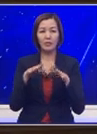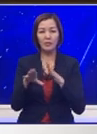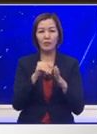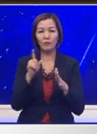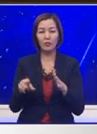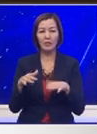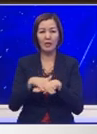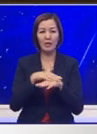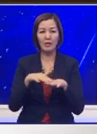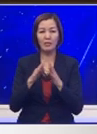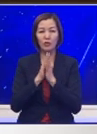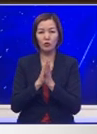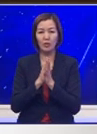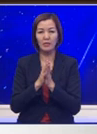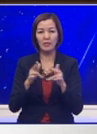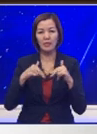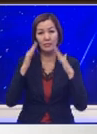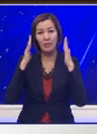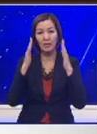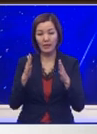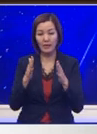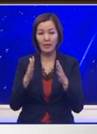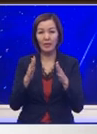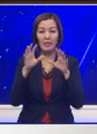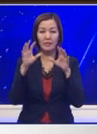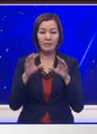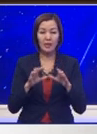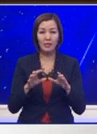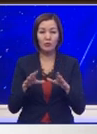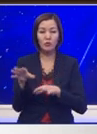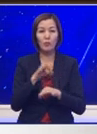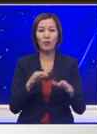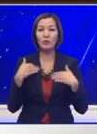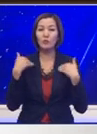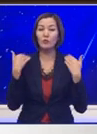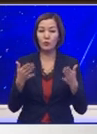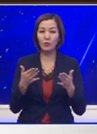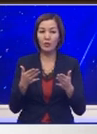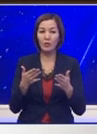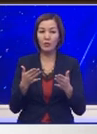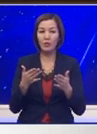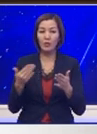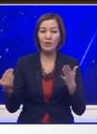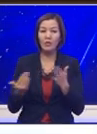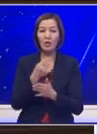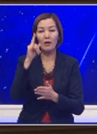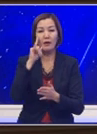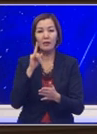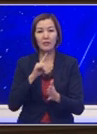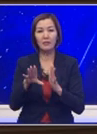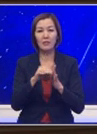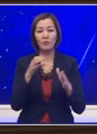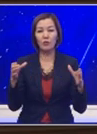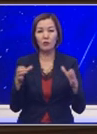басым көпшілігінің сұранысын ескере отырып аталған заң жобасын ұсынды. Өз кезегінде жаңа Қазақстан депутаттық